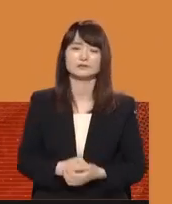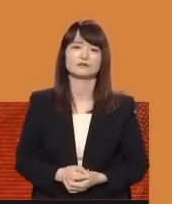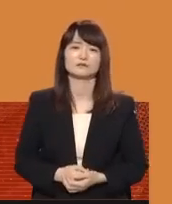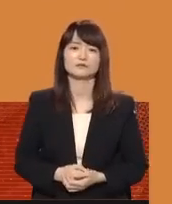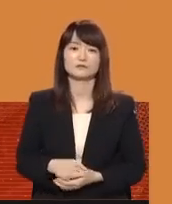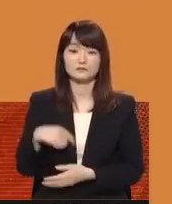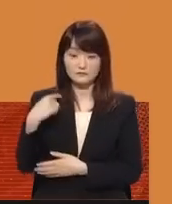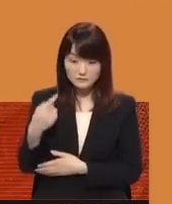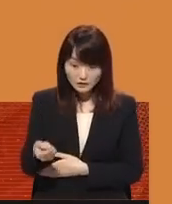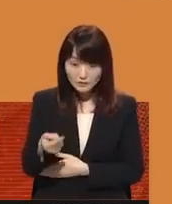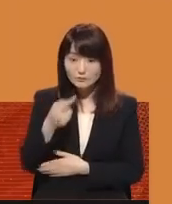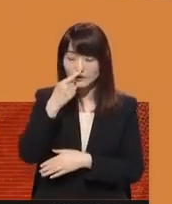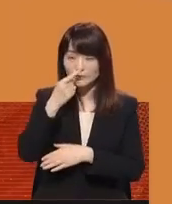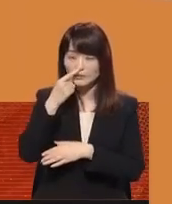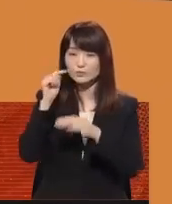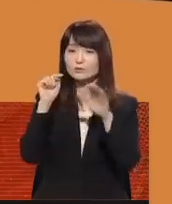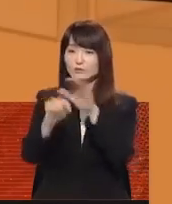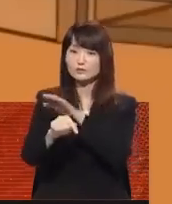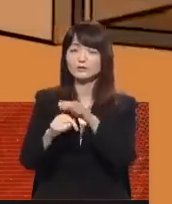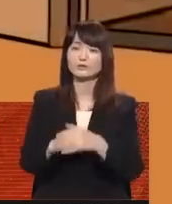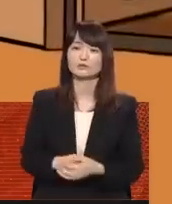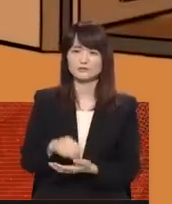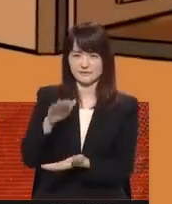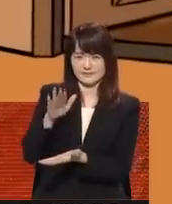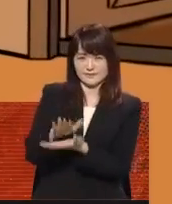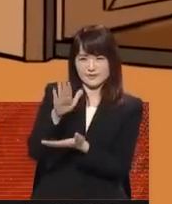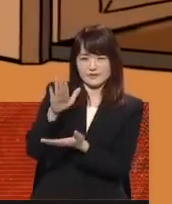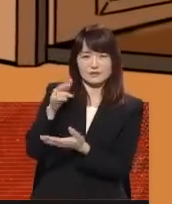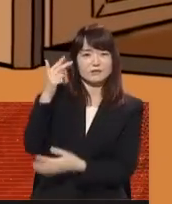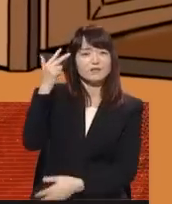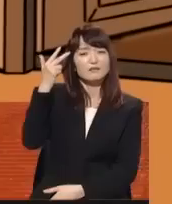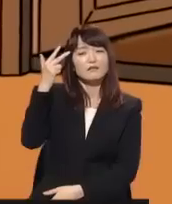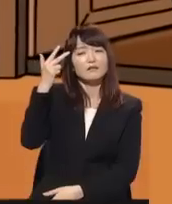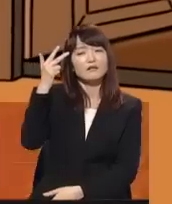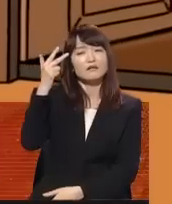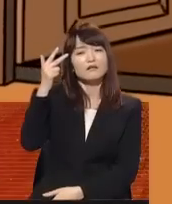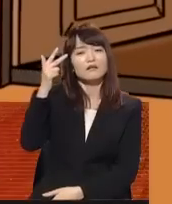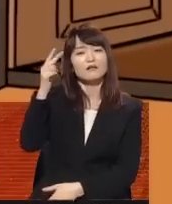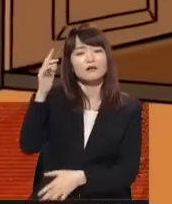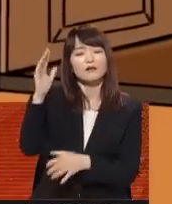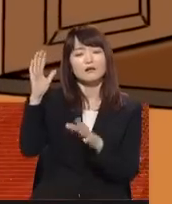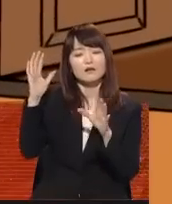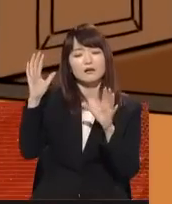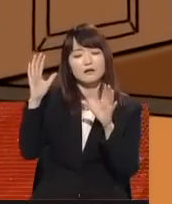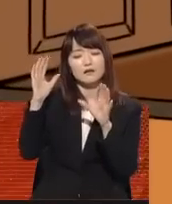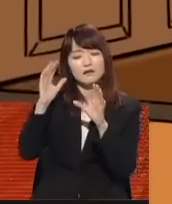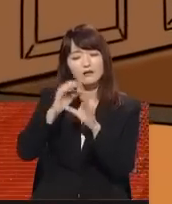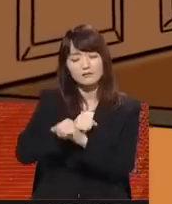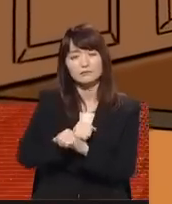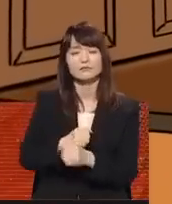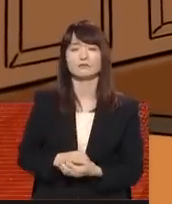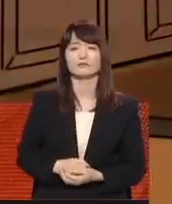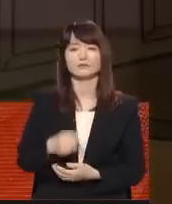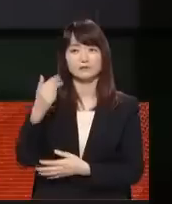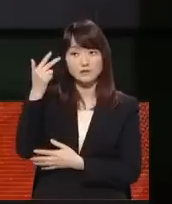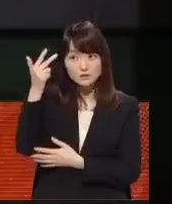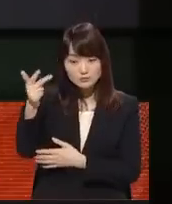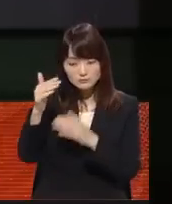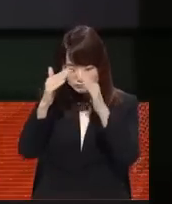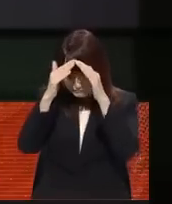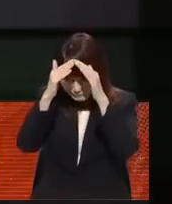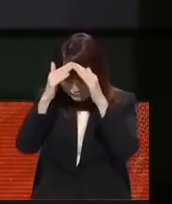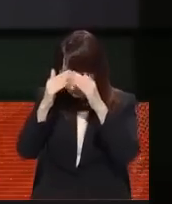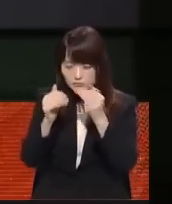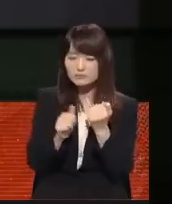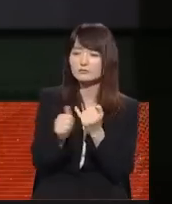정말로 다음날에 배우러 갔습니다 그런데 그 열정이 일주일도 안 가서 사그라든 겁니다 일주일 뒤에도 또 집에만 있길래이